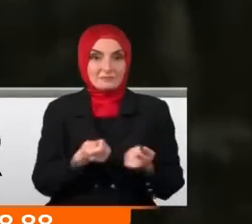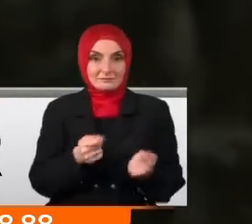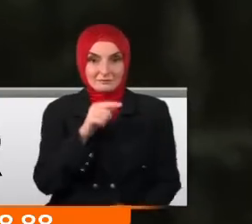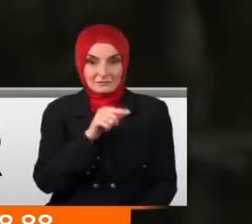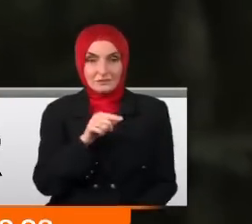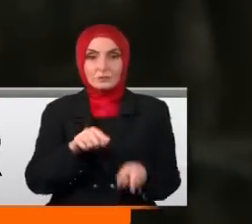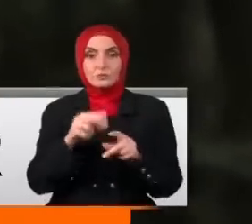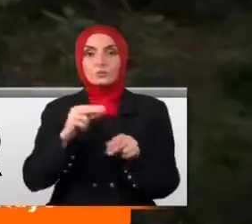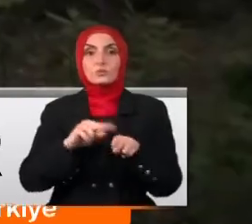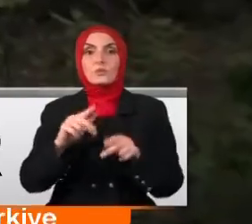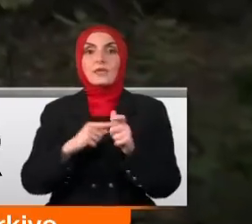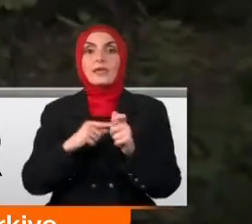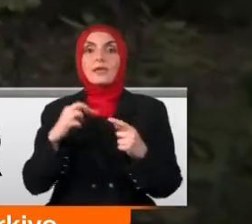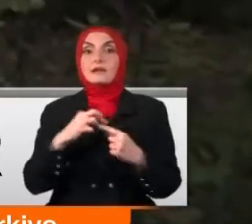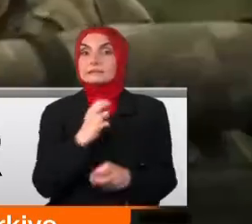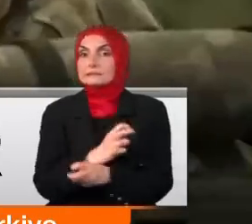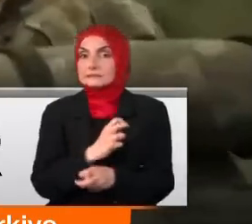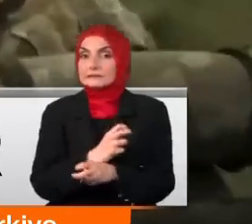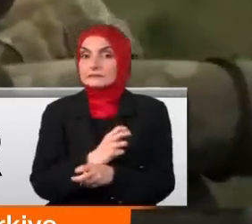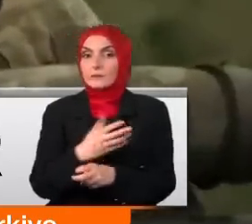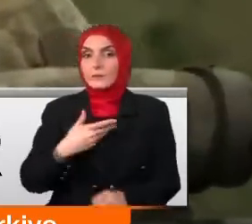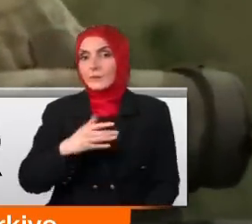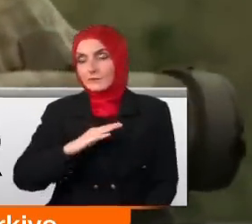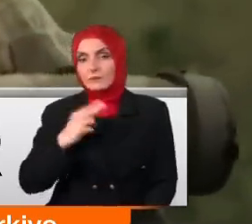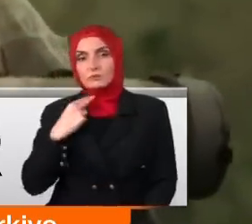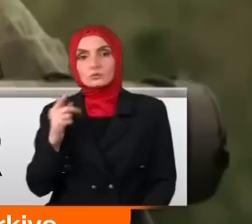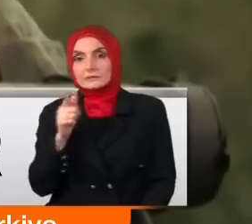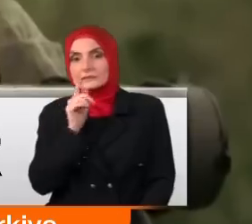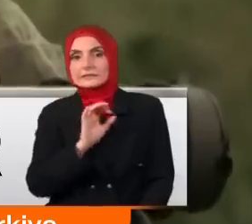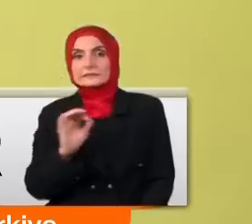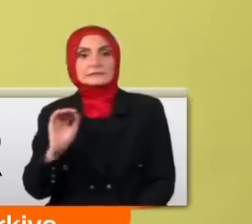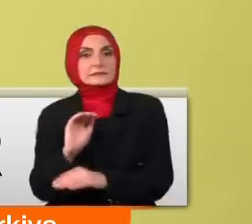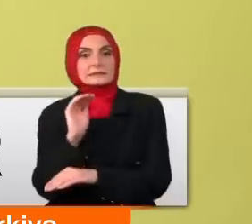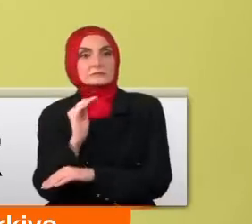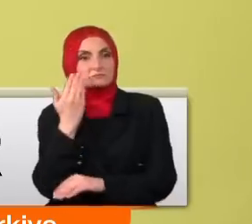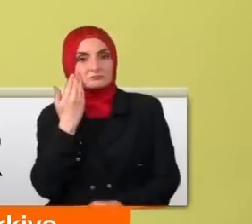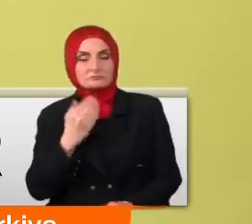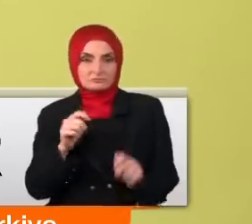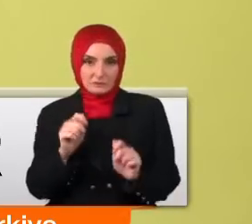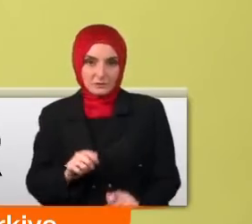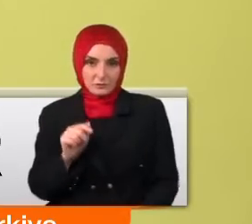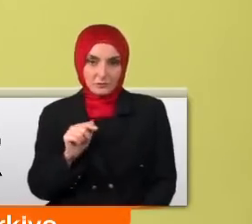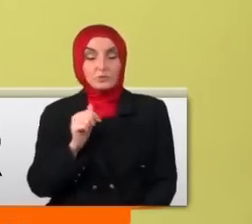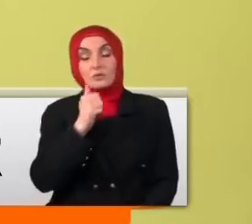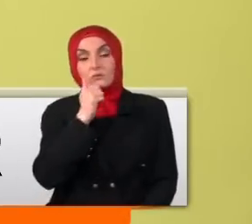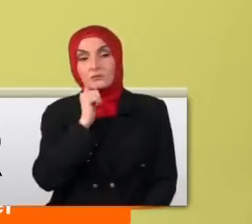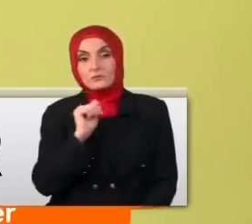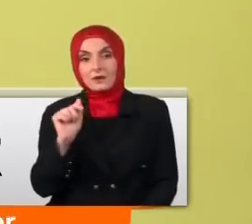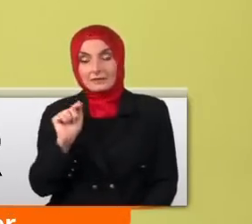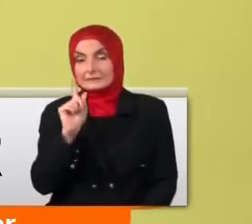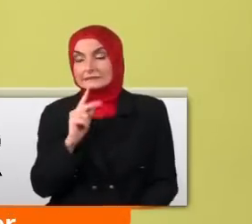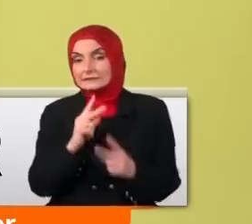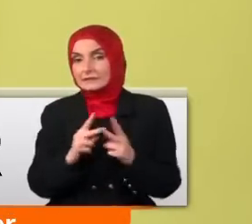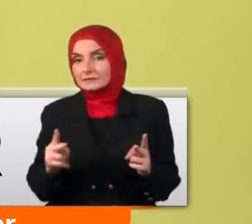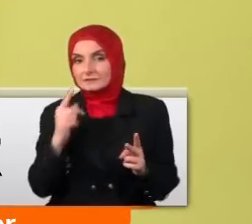Ukrayna tarafı ise sessizce yaşananları izliyor. Zelenski'nin ilk açıklaması, kötülük yolunu